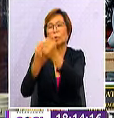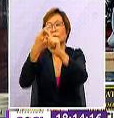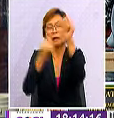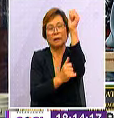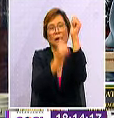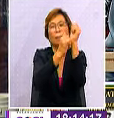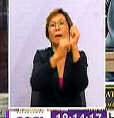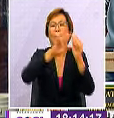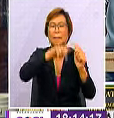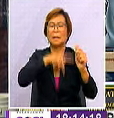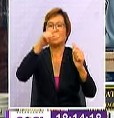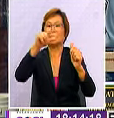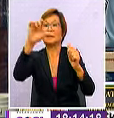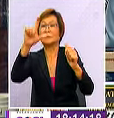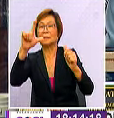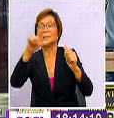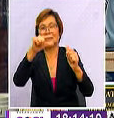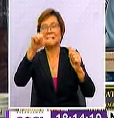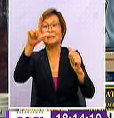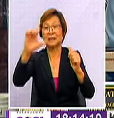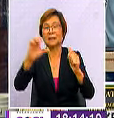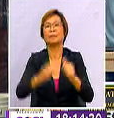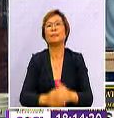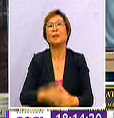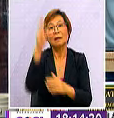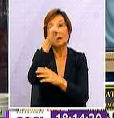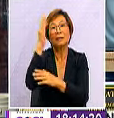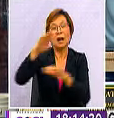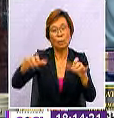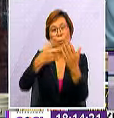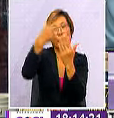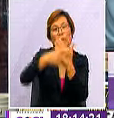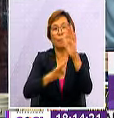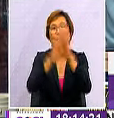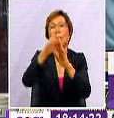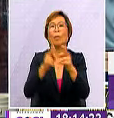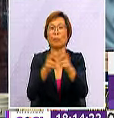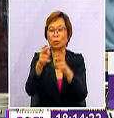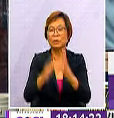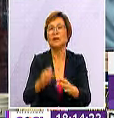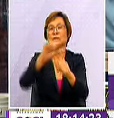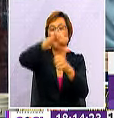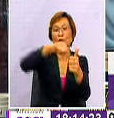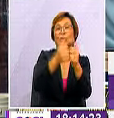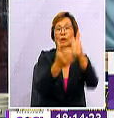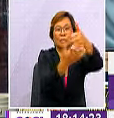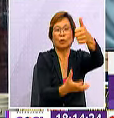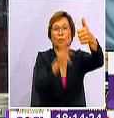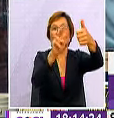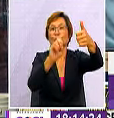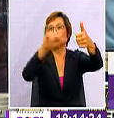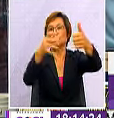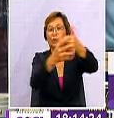yayasan milik GLC. Seterusnya, kerajaan akan menjalankan program pembangunan perusahaan sosial dengan peruntukan